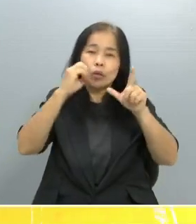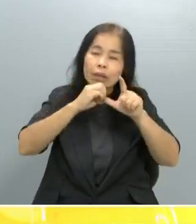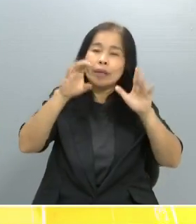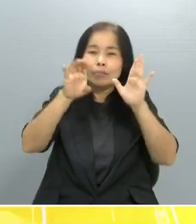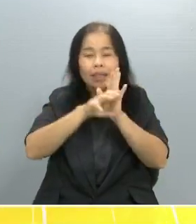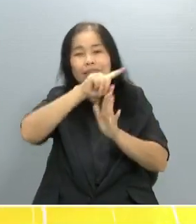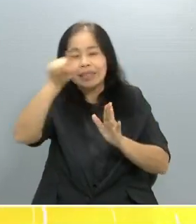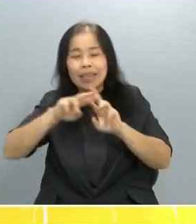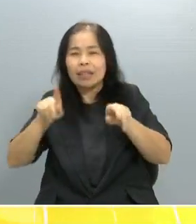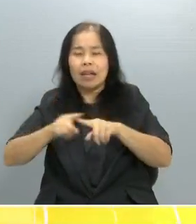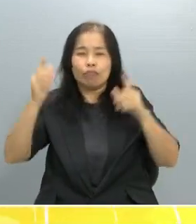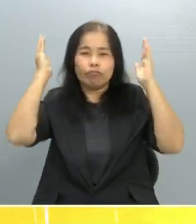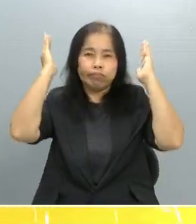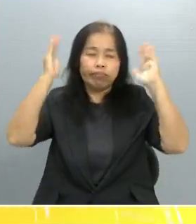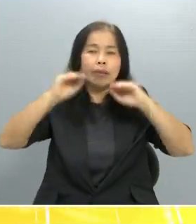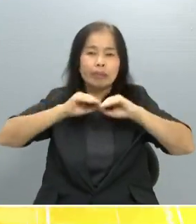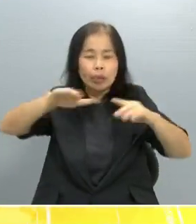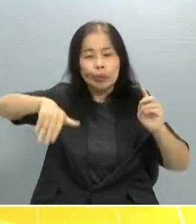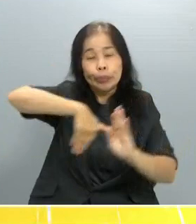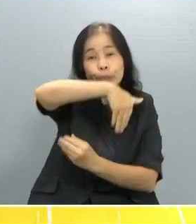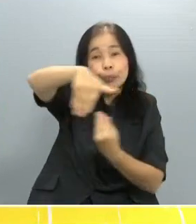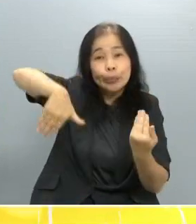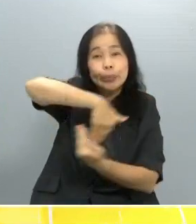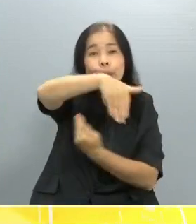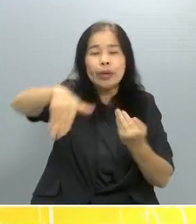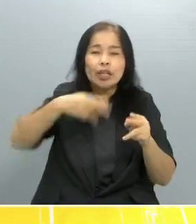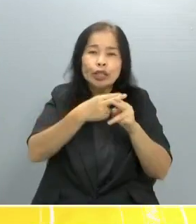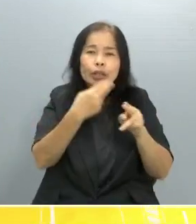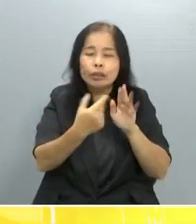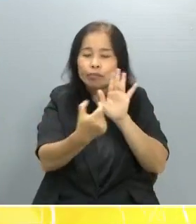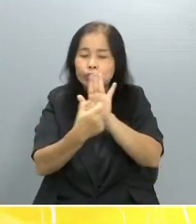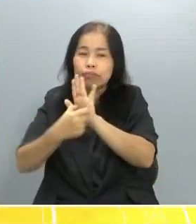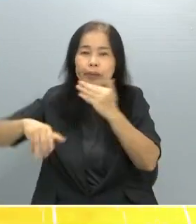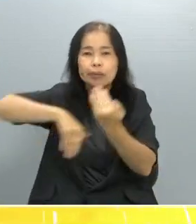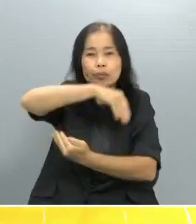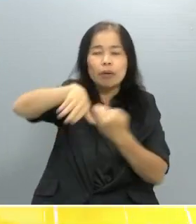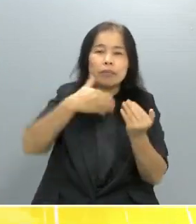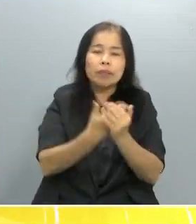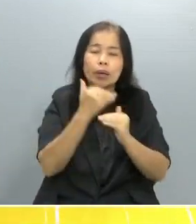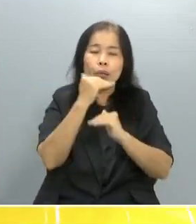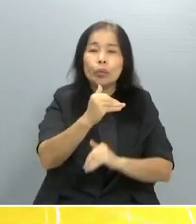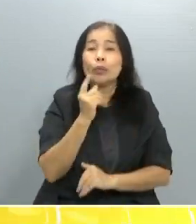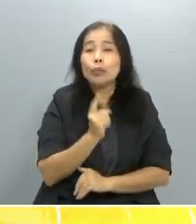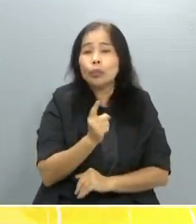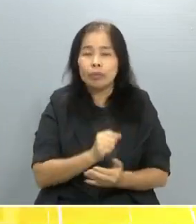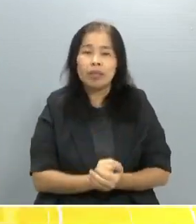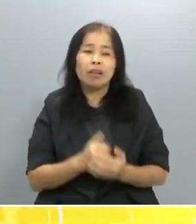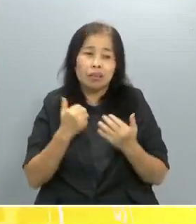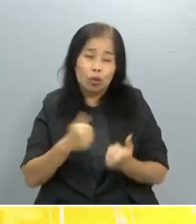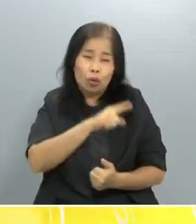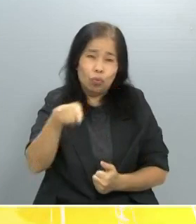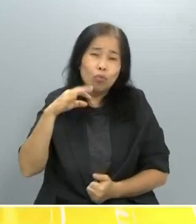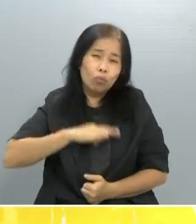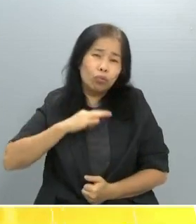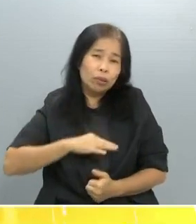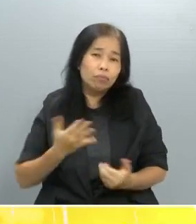ให้จัด pro motionหมุนเวียนยี่ห้อข้ามาขายใราคาเดิมไปก่อนแต่บชมรับรู้ถงศรร spelled andกัเข